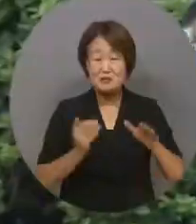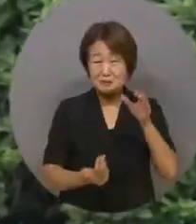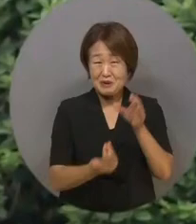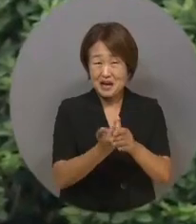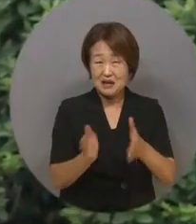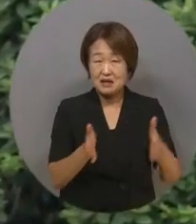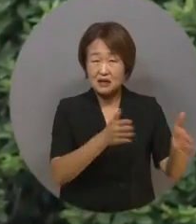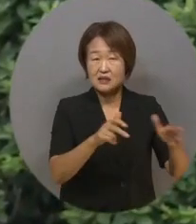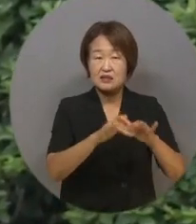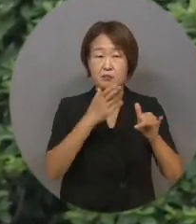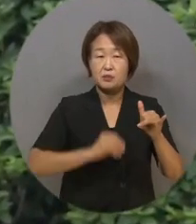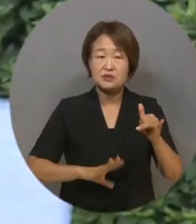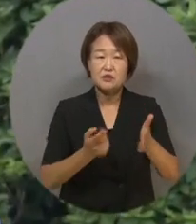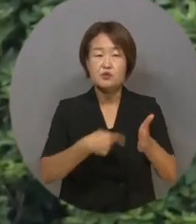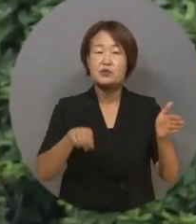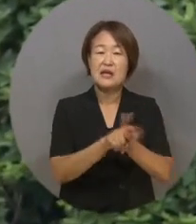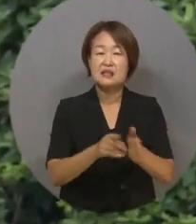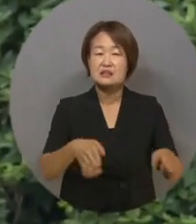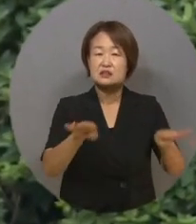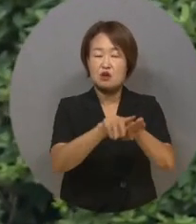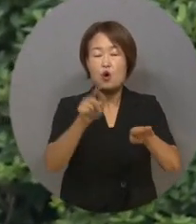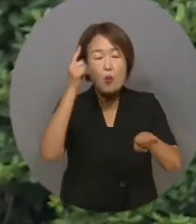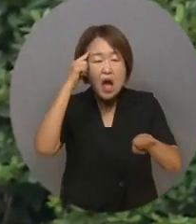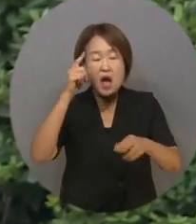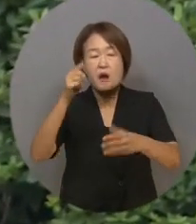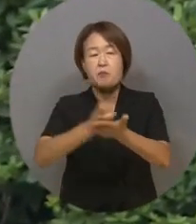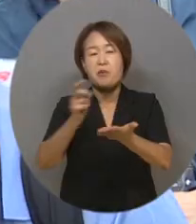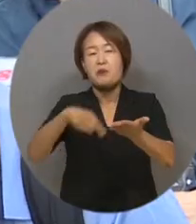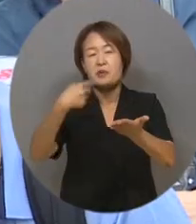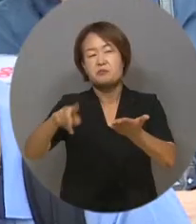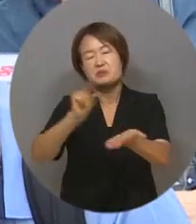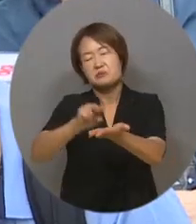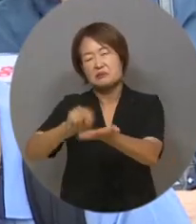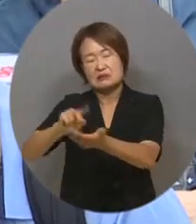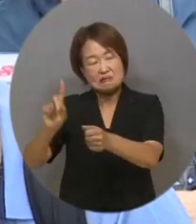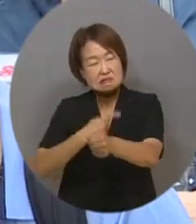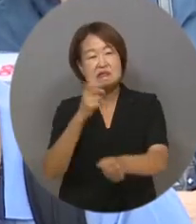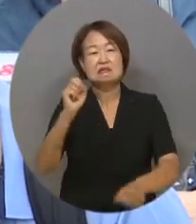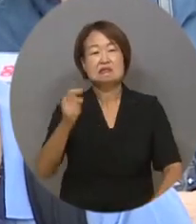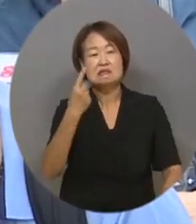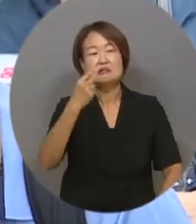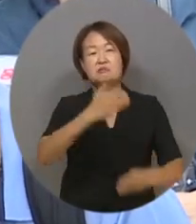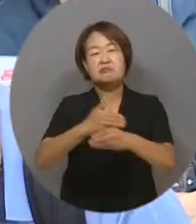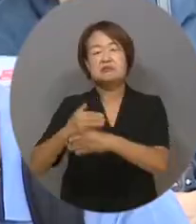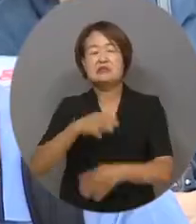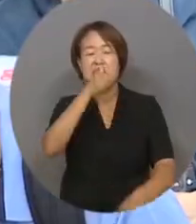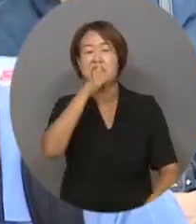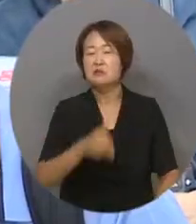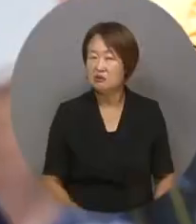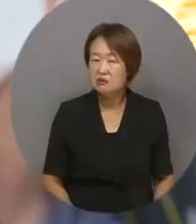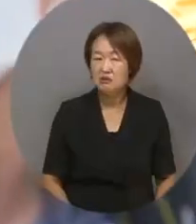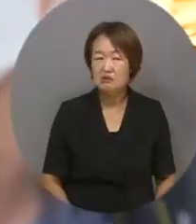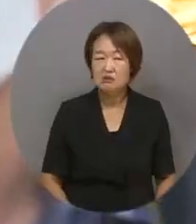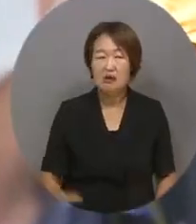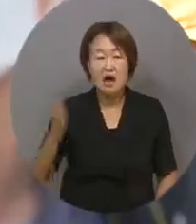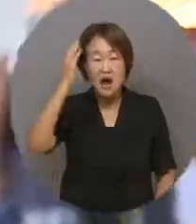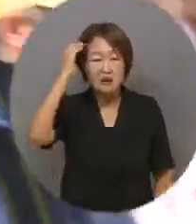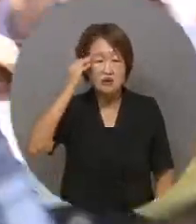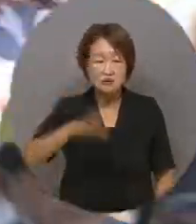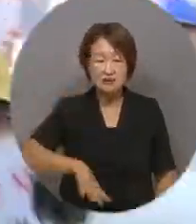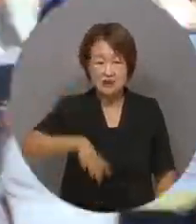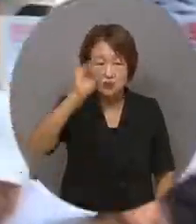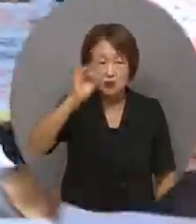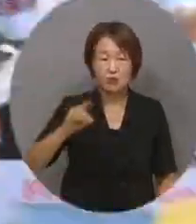장애인 복지를 위한 시설들이 법인의 운영난으로 위기에 직면했습니다. 이로 인해 국내 최초의 장애인